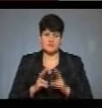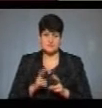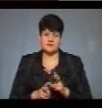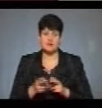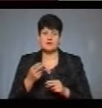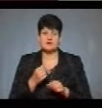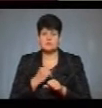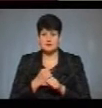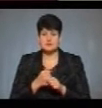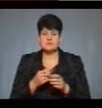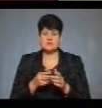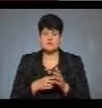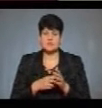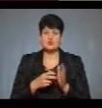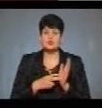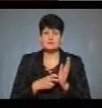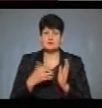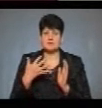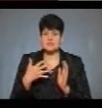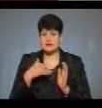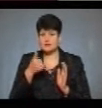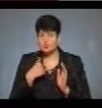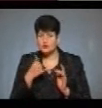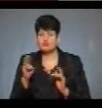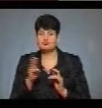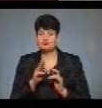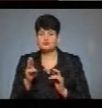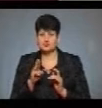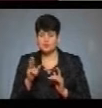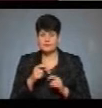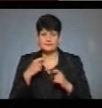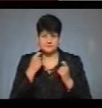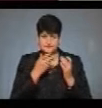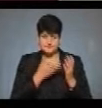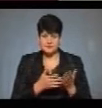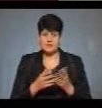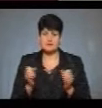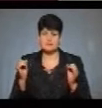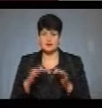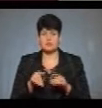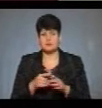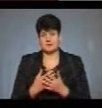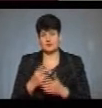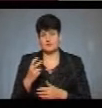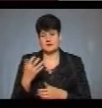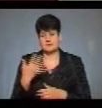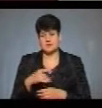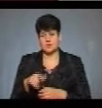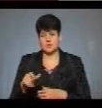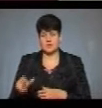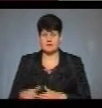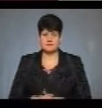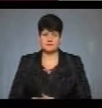святкувань 870-річчя Шумська. На встановленні рекорду в Шумську зібралися близько 250 людей, повідомив поліцейський